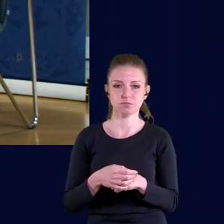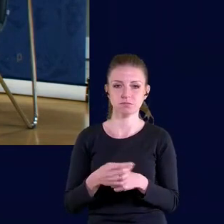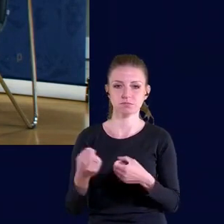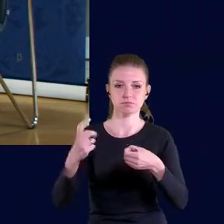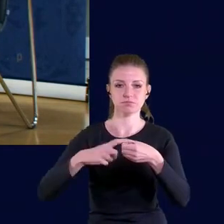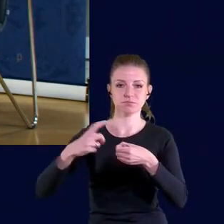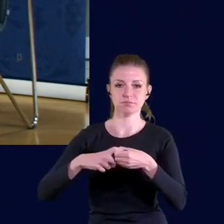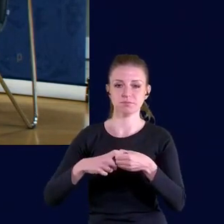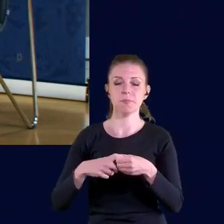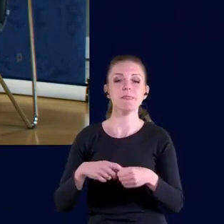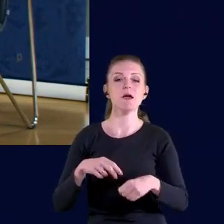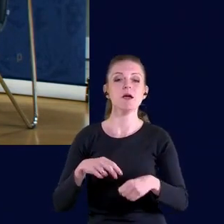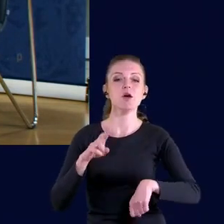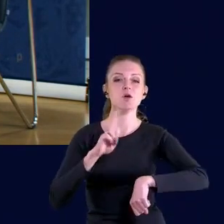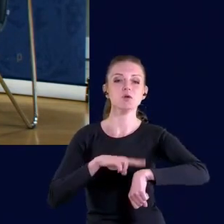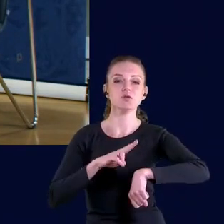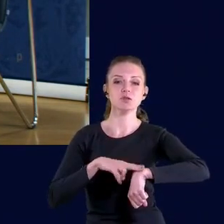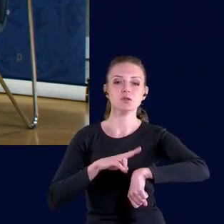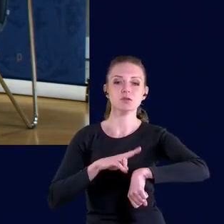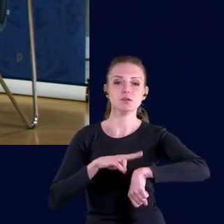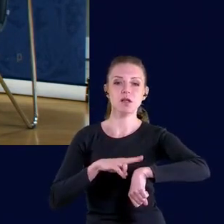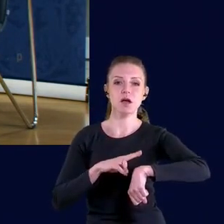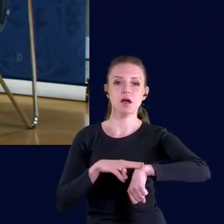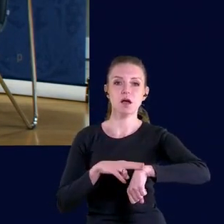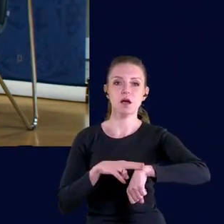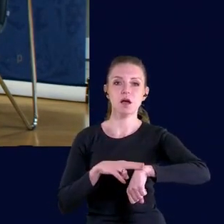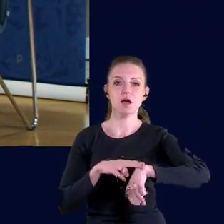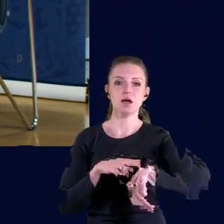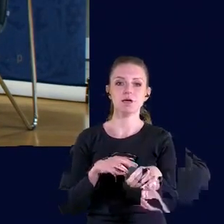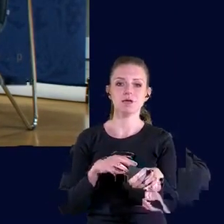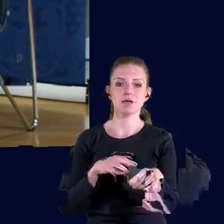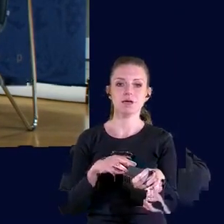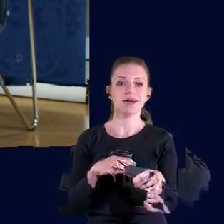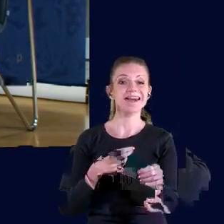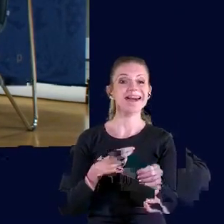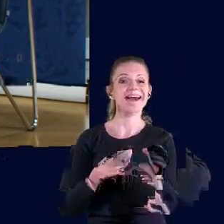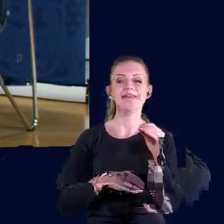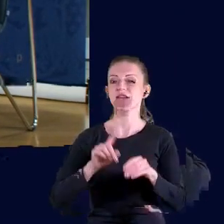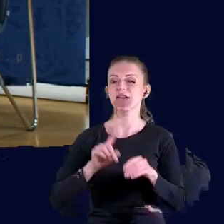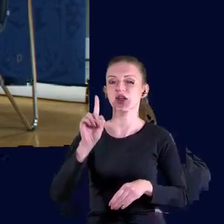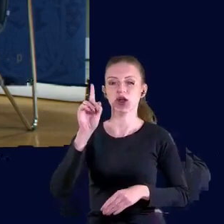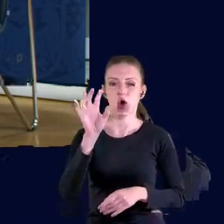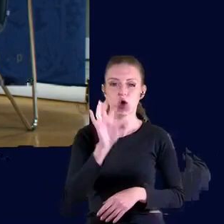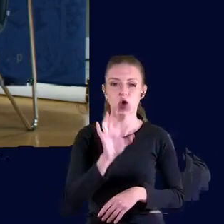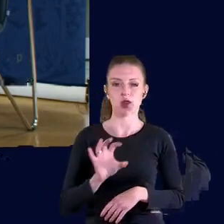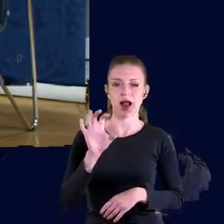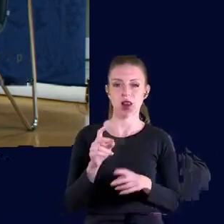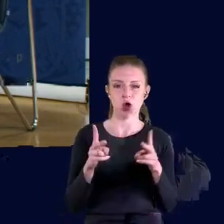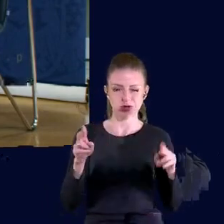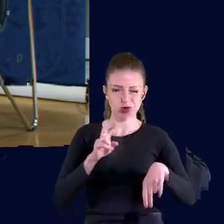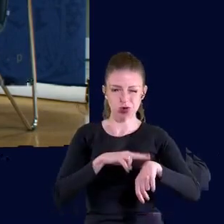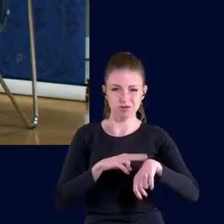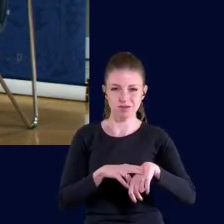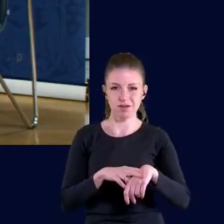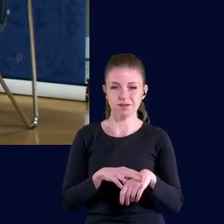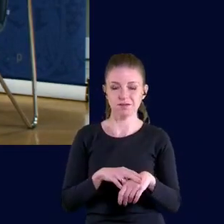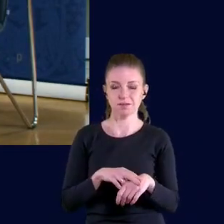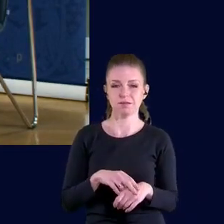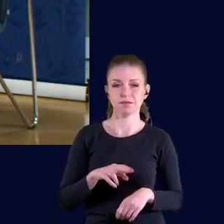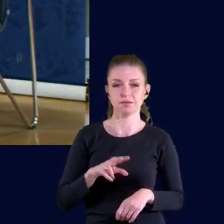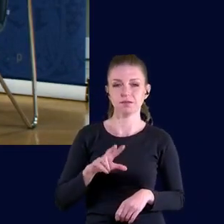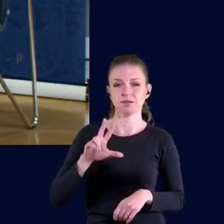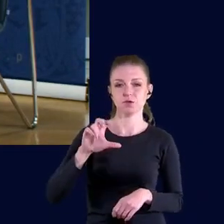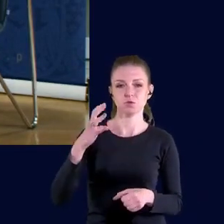godzinie najwyższej oglądalności Jeśli mogę tak powiedzieć mieliśmy w340